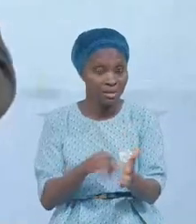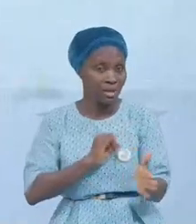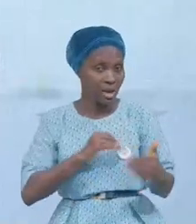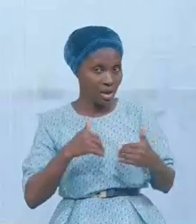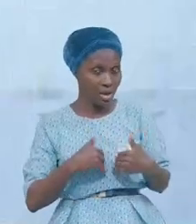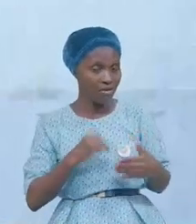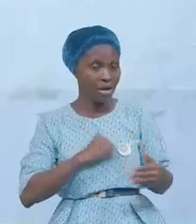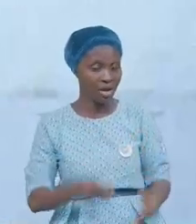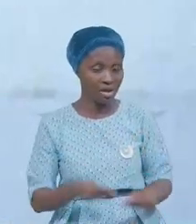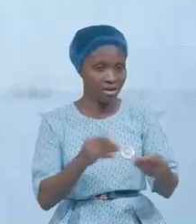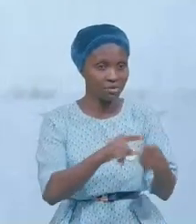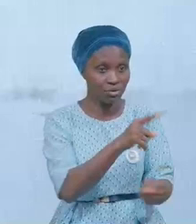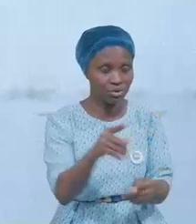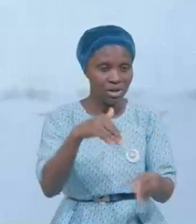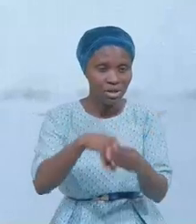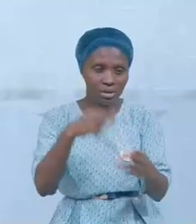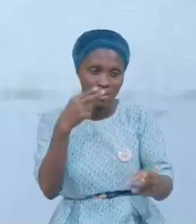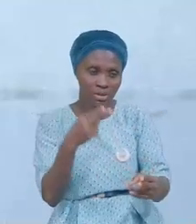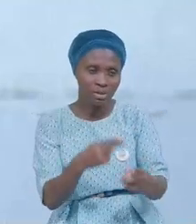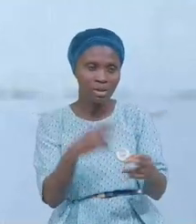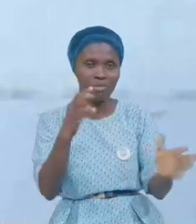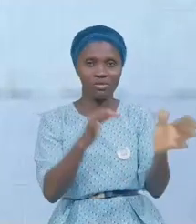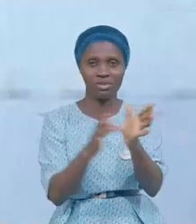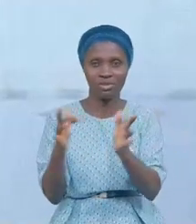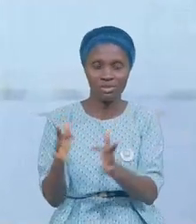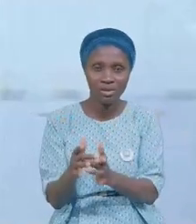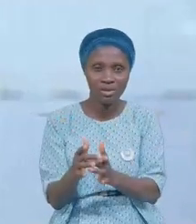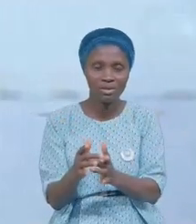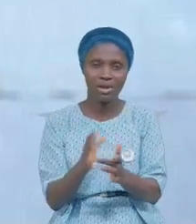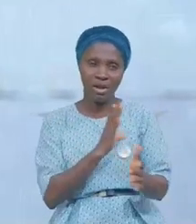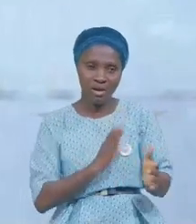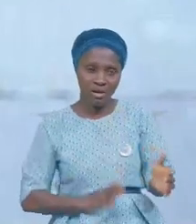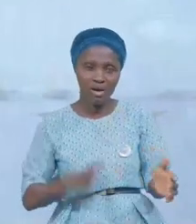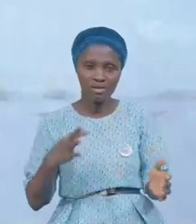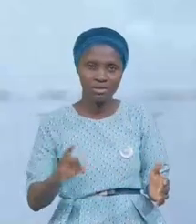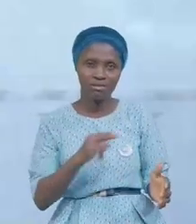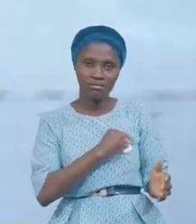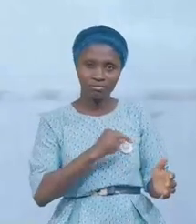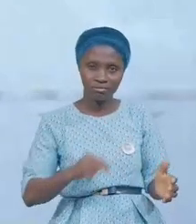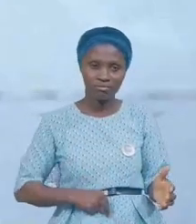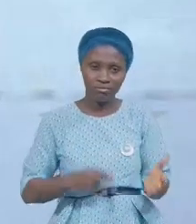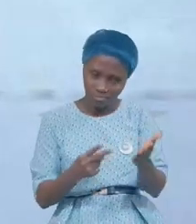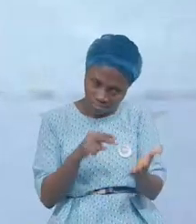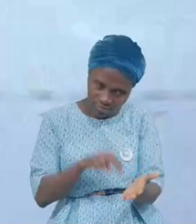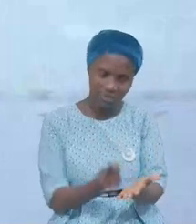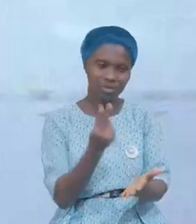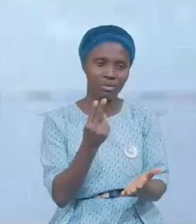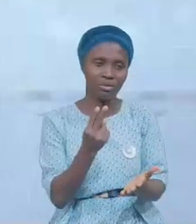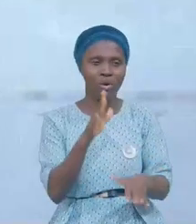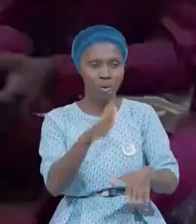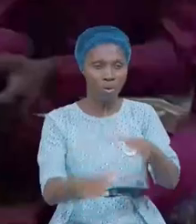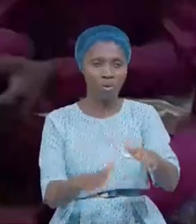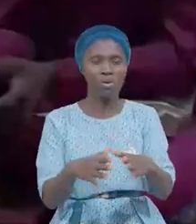Au nom de Jésus-Christ, de Nazareth, lève-toi et marche.